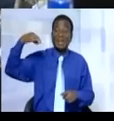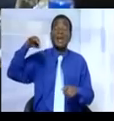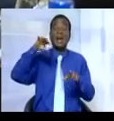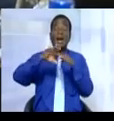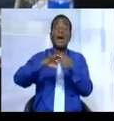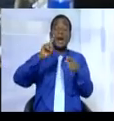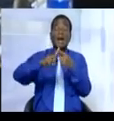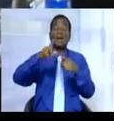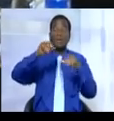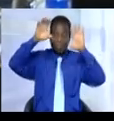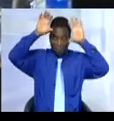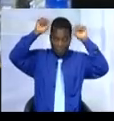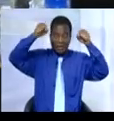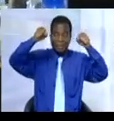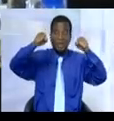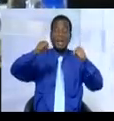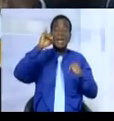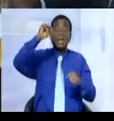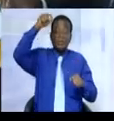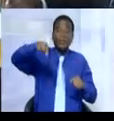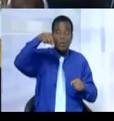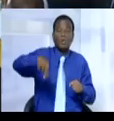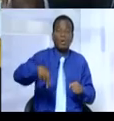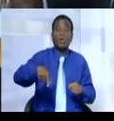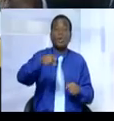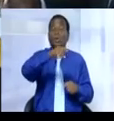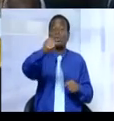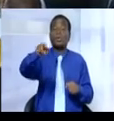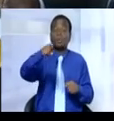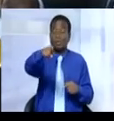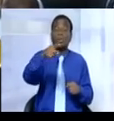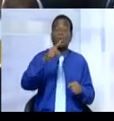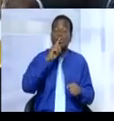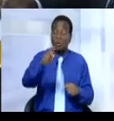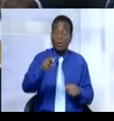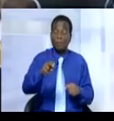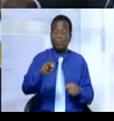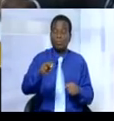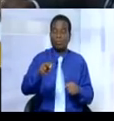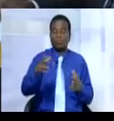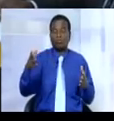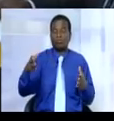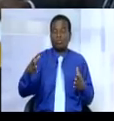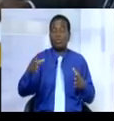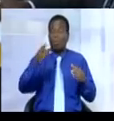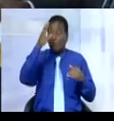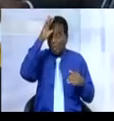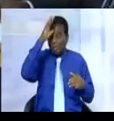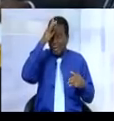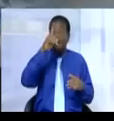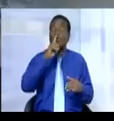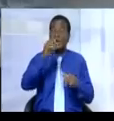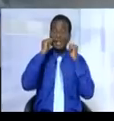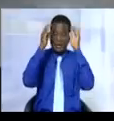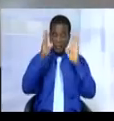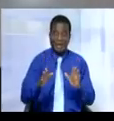Le gouvernement l'a rappelé au RHDP, la coalition des partis au pouvoir, Les principales questions à aborder en vue de la bonne tenue des